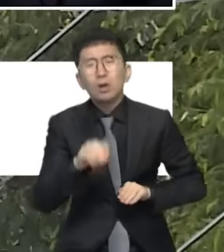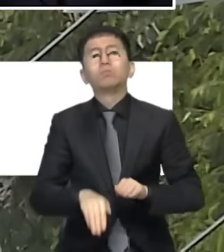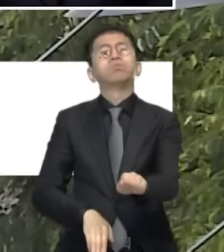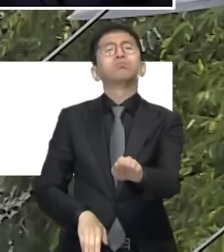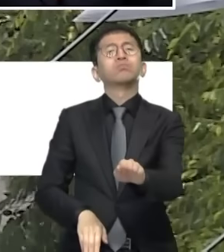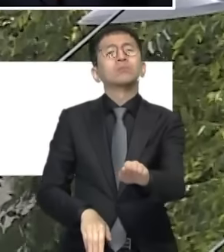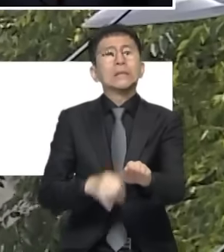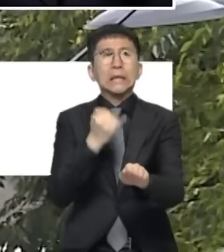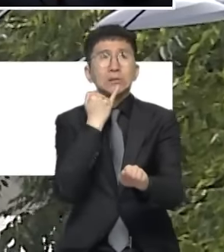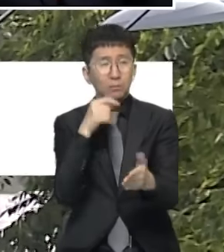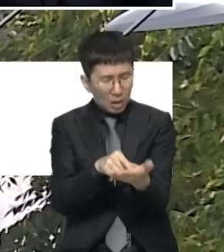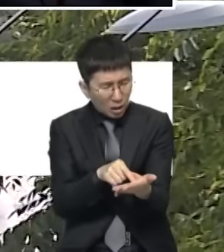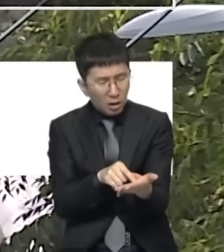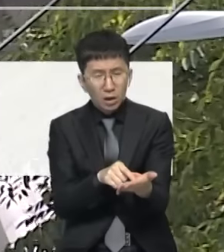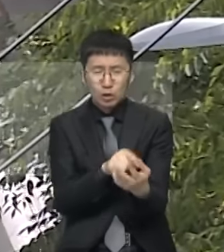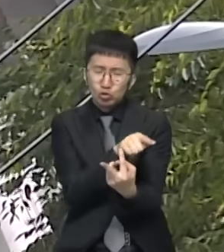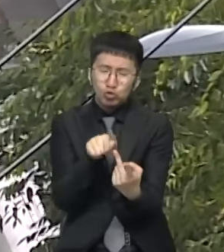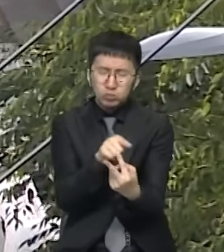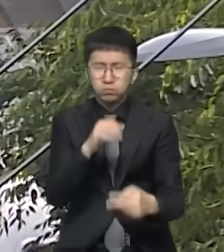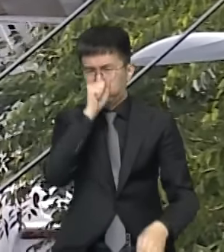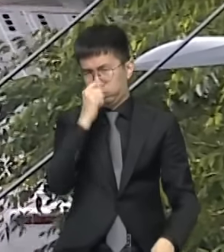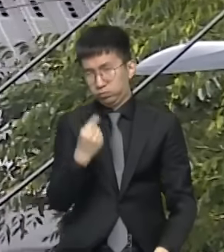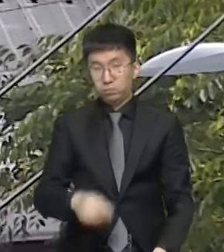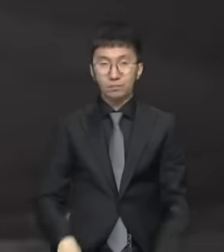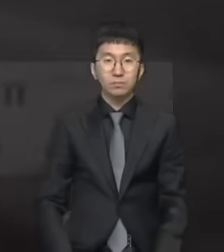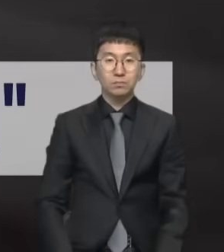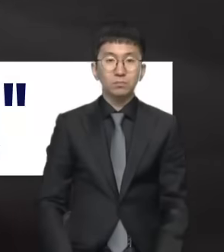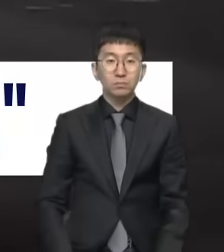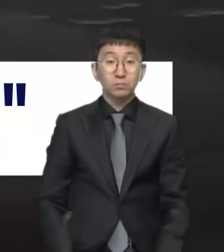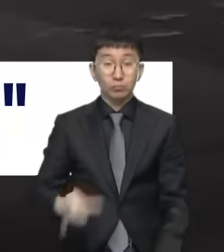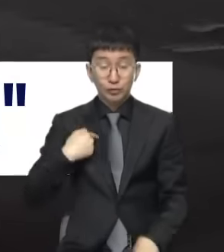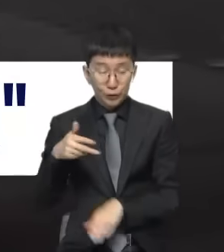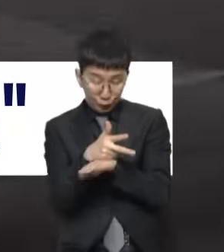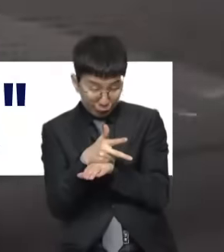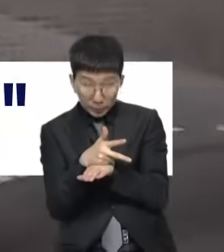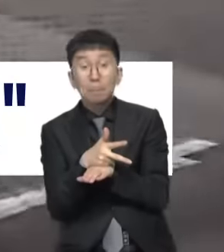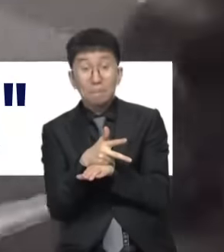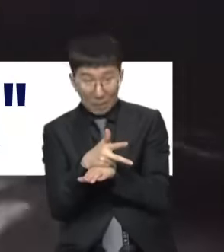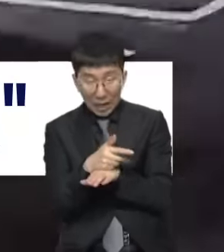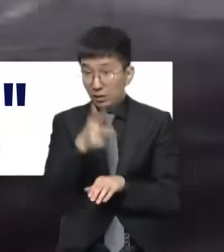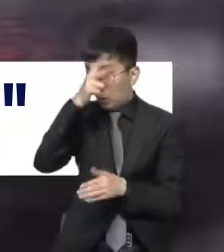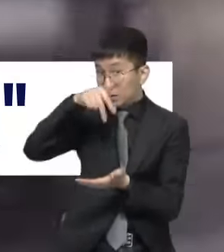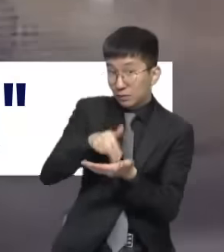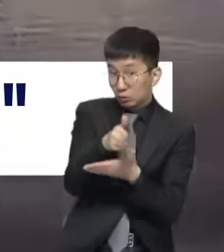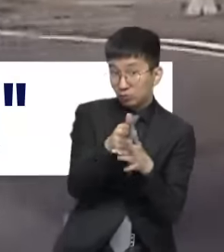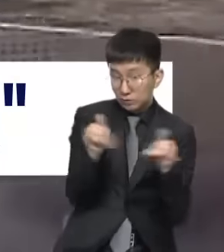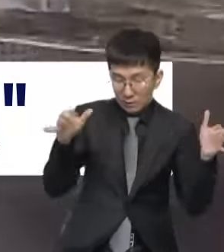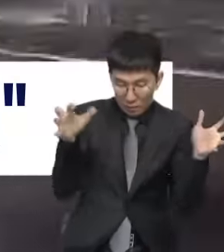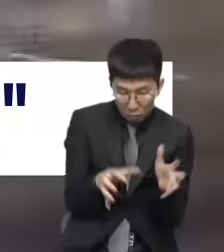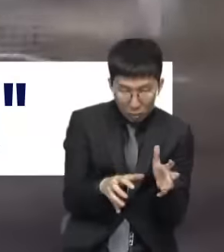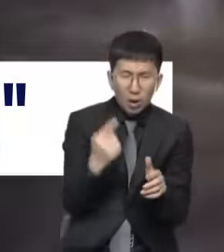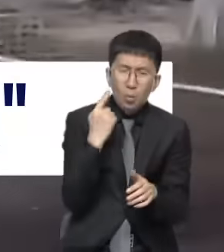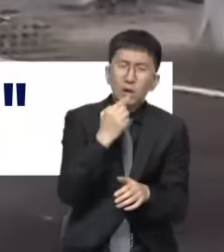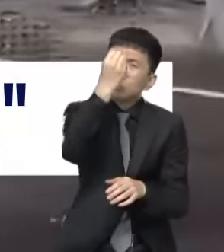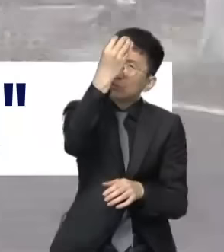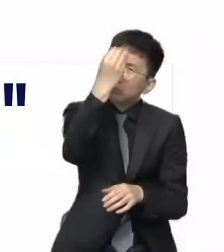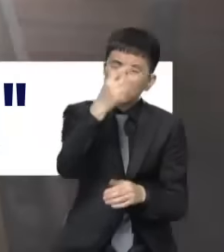더 명확히 할 필요성이 있습니다. SBS 취재가 이어지자 경찰은 전문가들과 함께 황색등 규정을